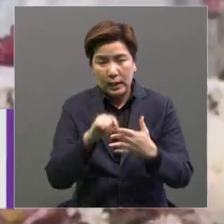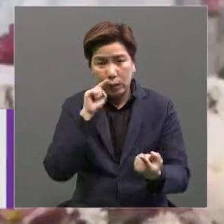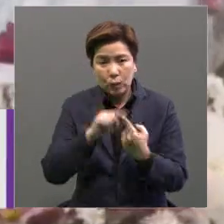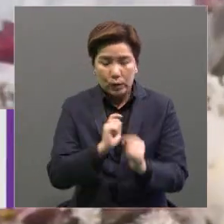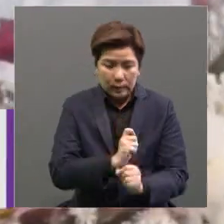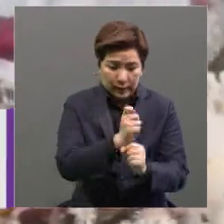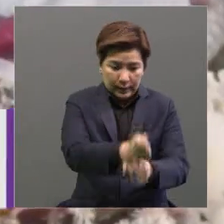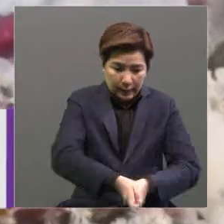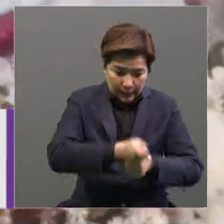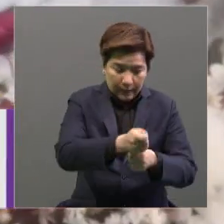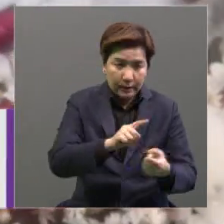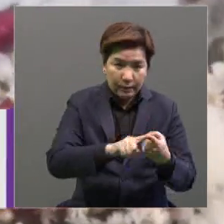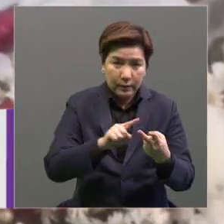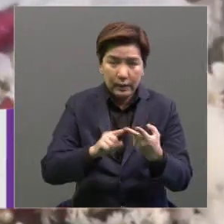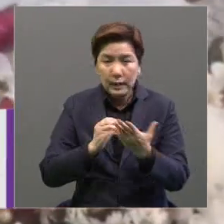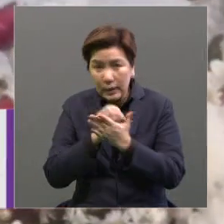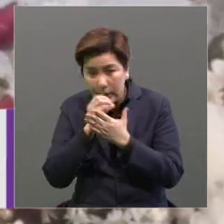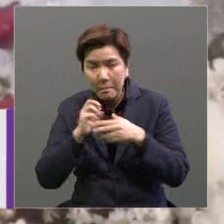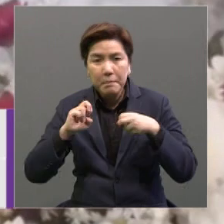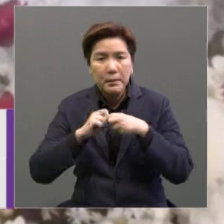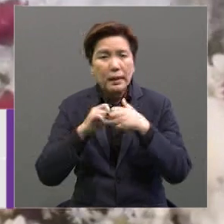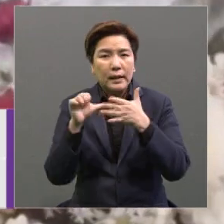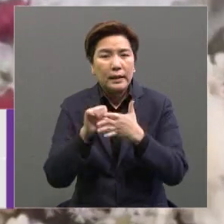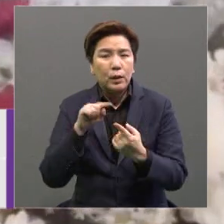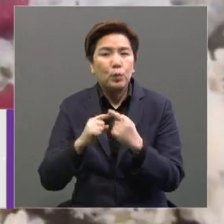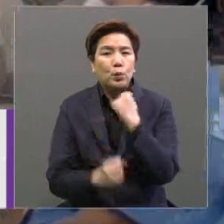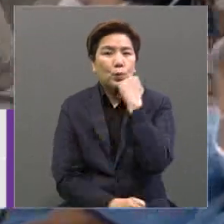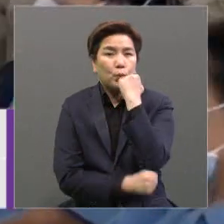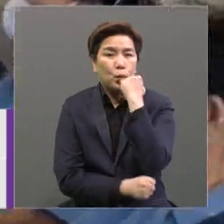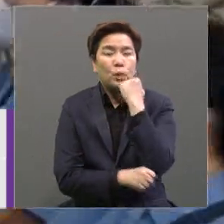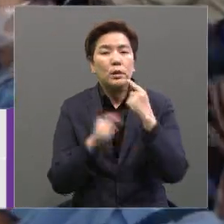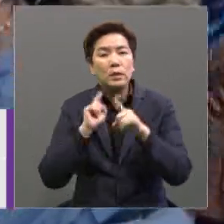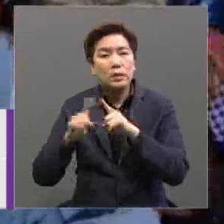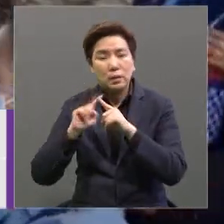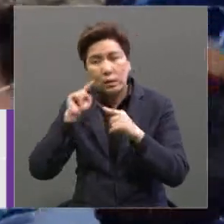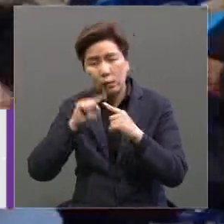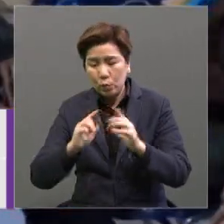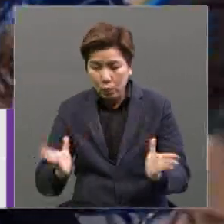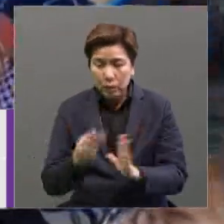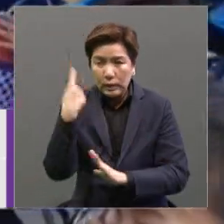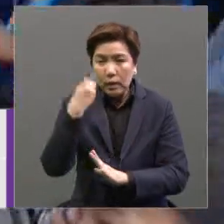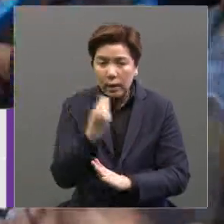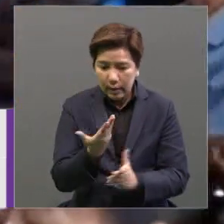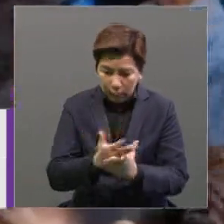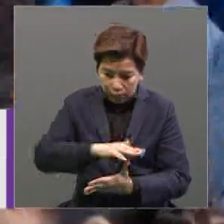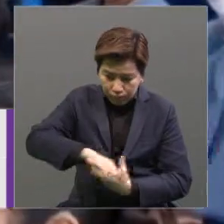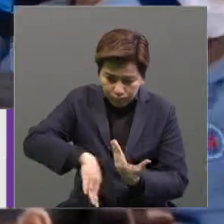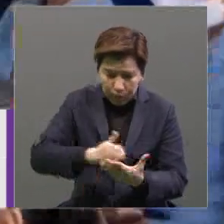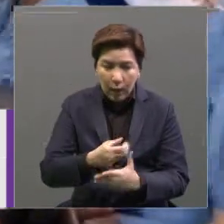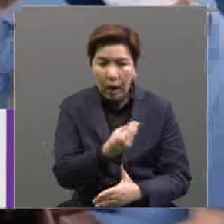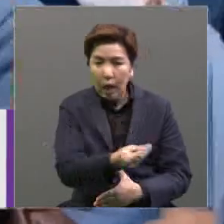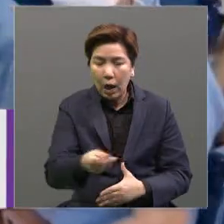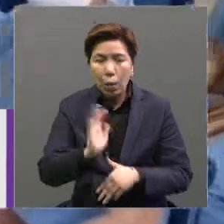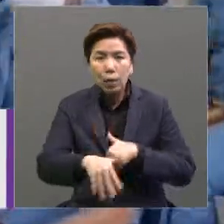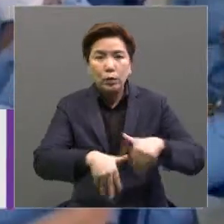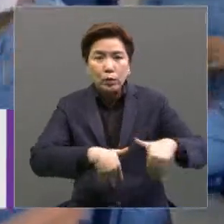เกษตรและยาเสพติดทั้งในเรื่องการแก้ปัญหาความยากจนจะมีการส่งเสริมการท่องเที่ยวเพื่อสร้างรายได้ให้กับประช